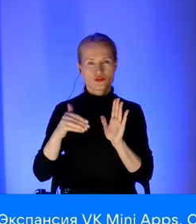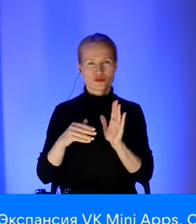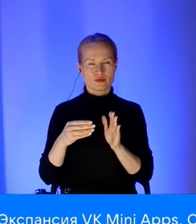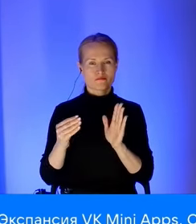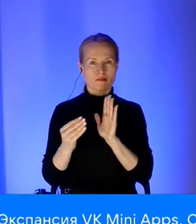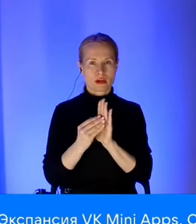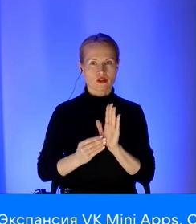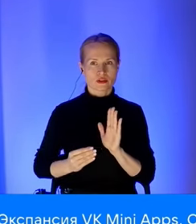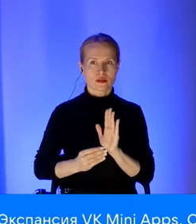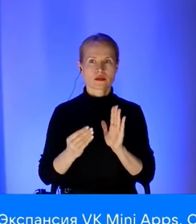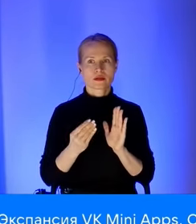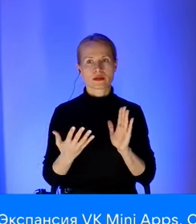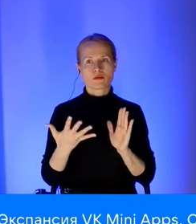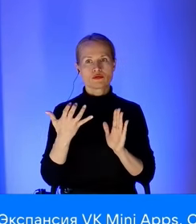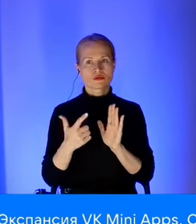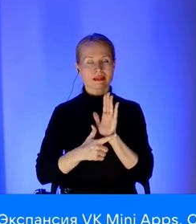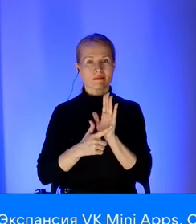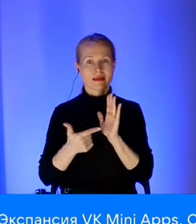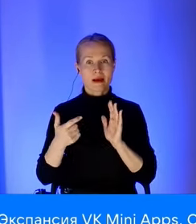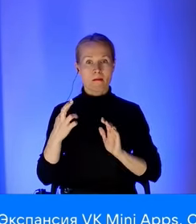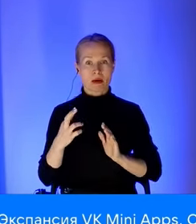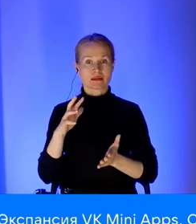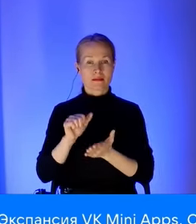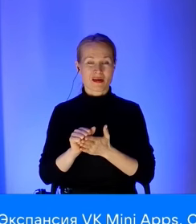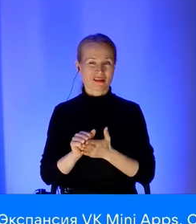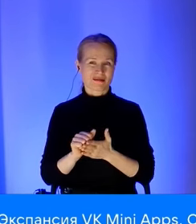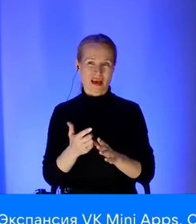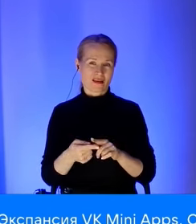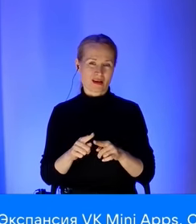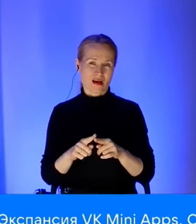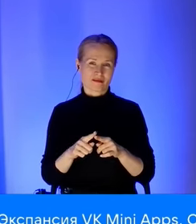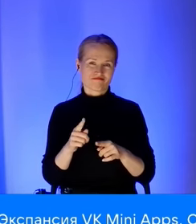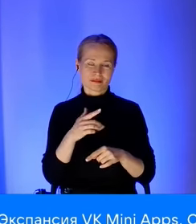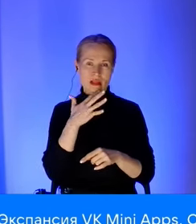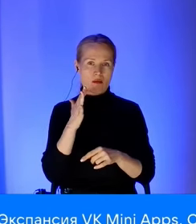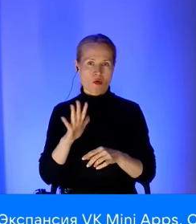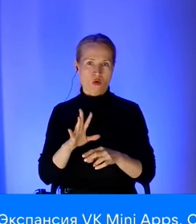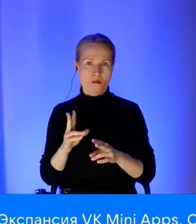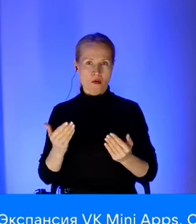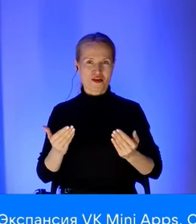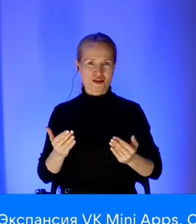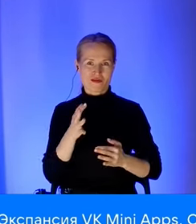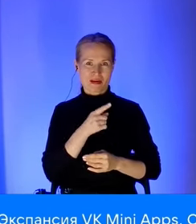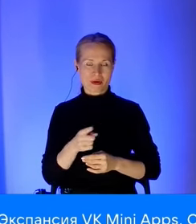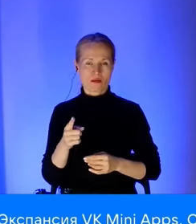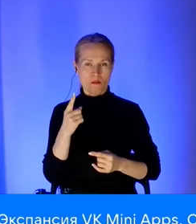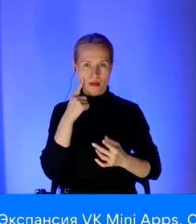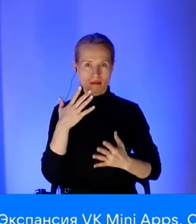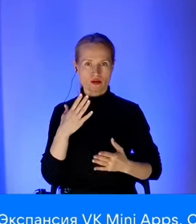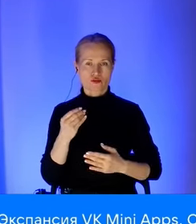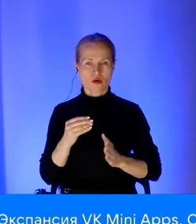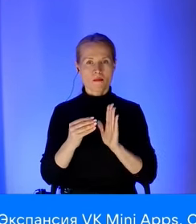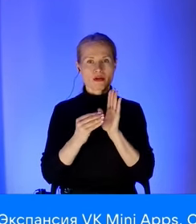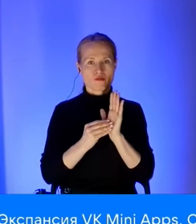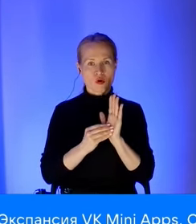570 гигабайт данных это все занимает. На самом деле немного по нынешним временам, но стоит понимать, что наша платформа